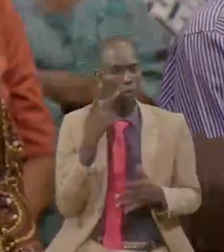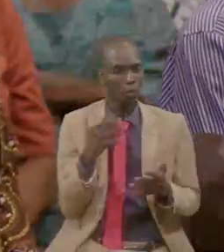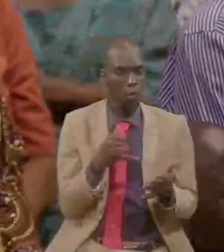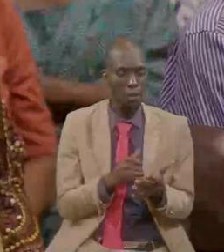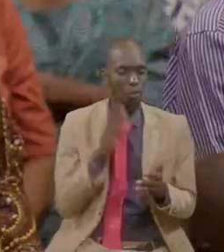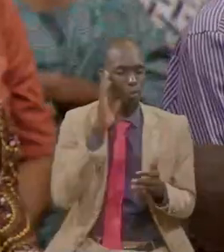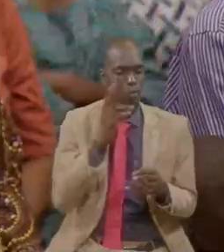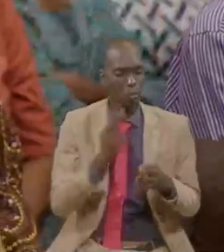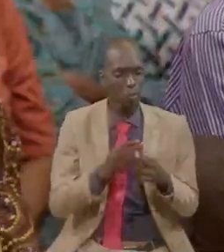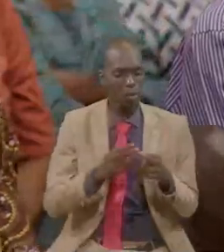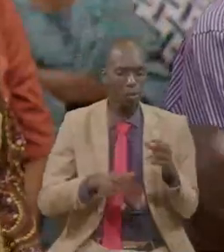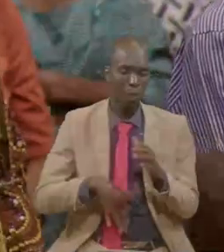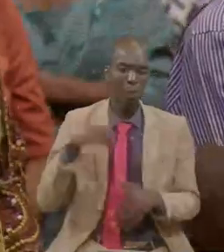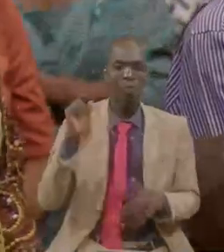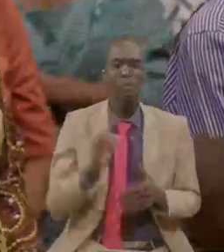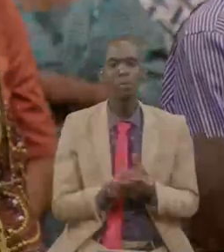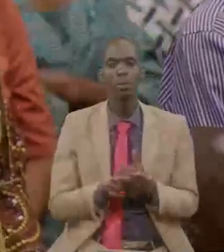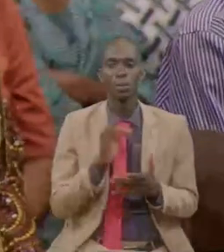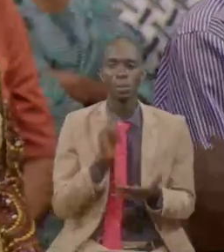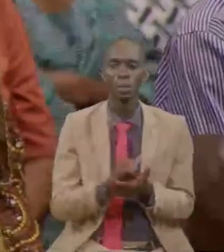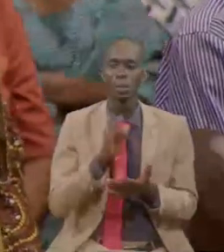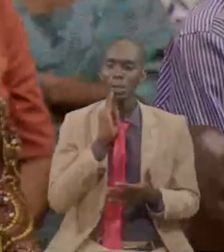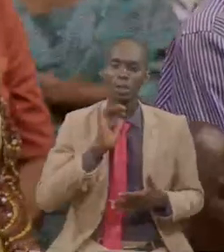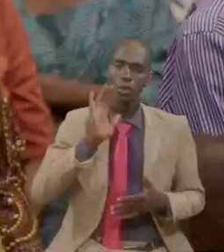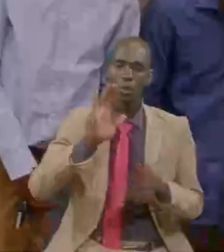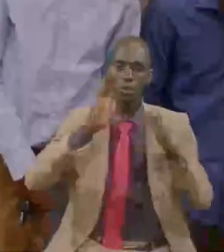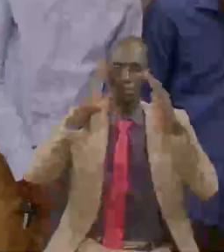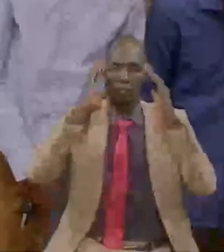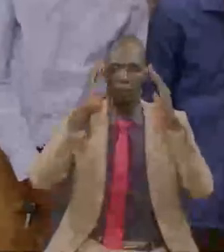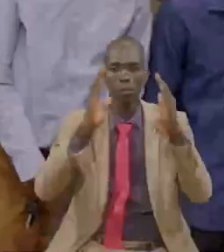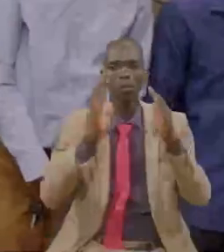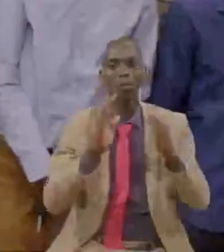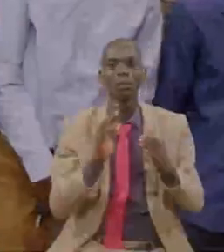Et vous le voyez, vous le doigtez, c'est votre concentration